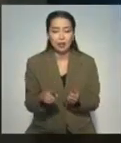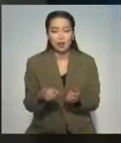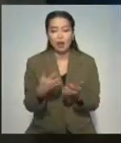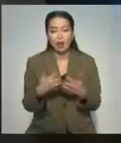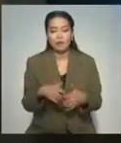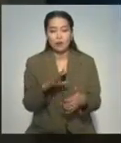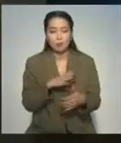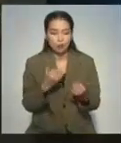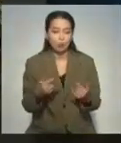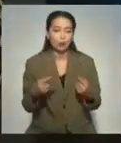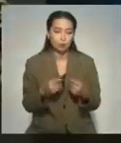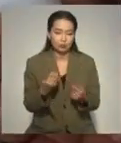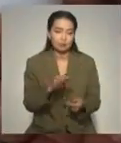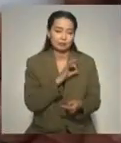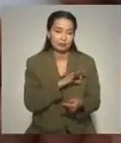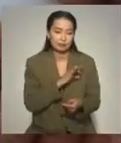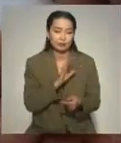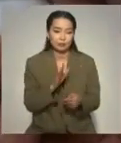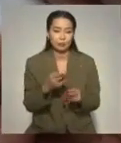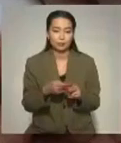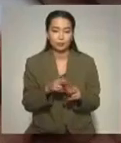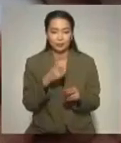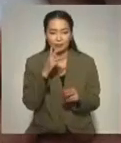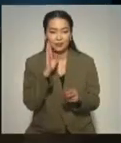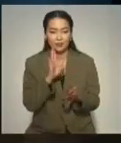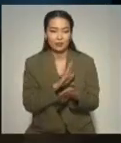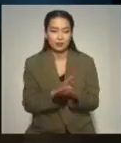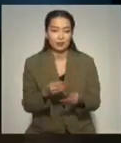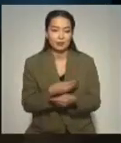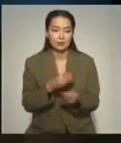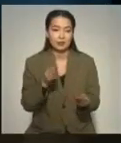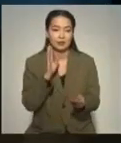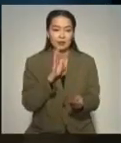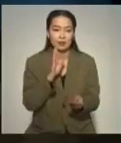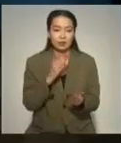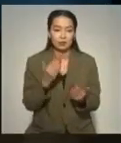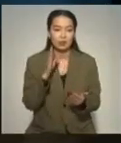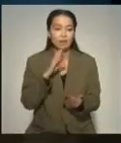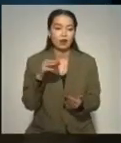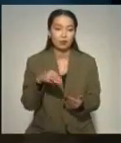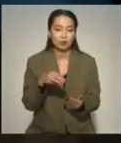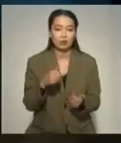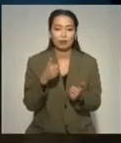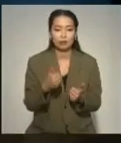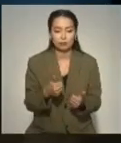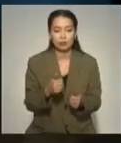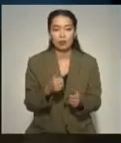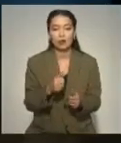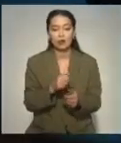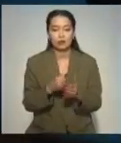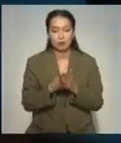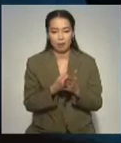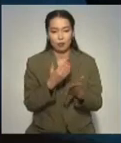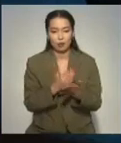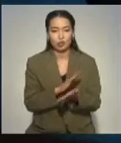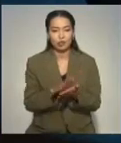уж точно не будет пылиться в коробке. Мы 30 лет ждали воду. Вода идет хорошо, напором, чистая вода.